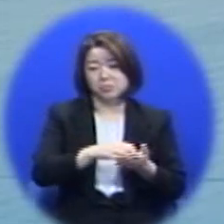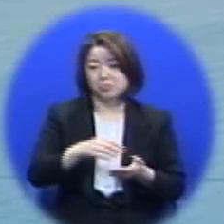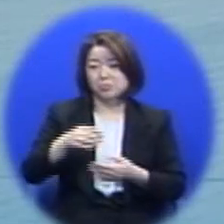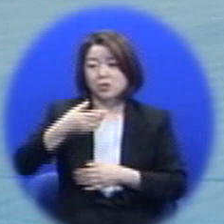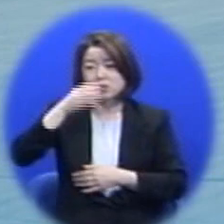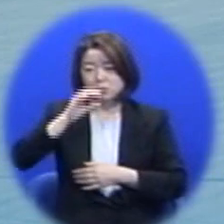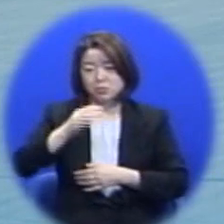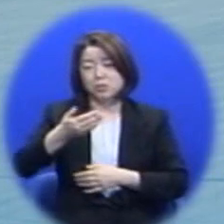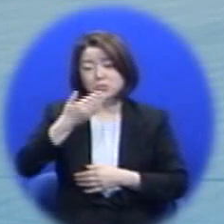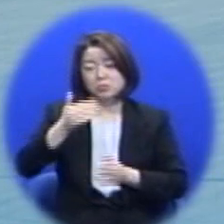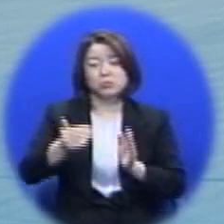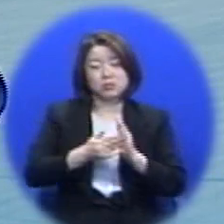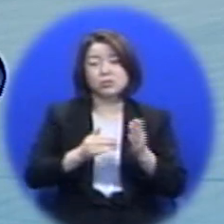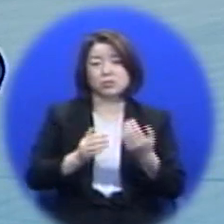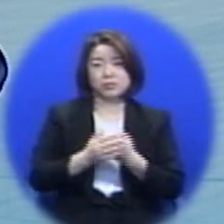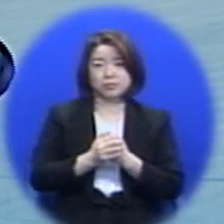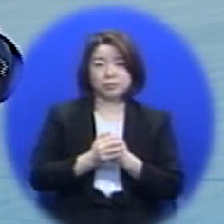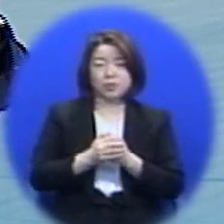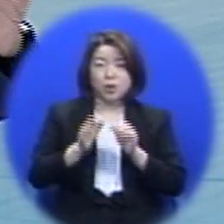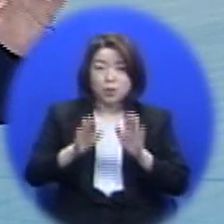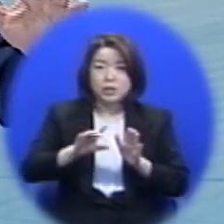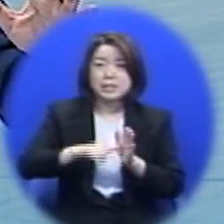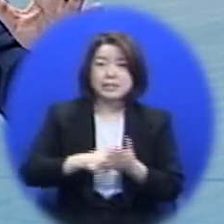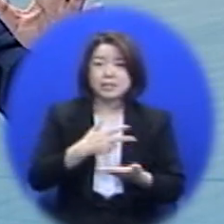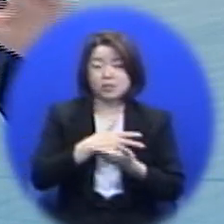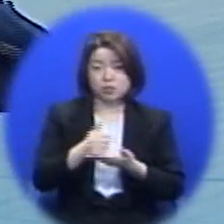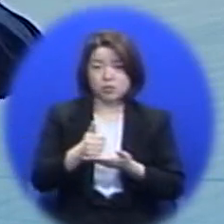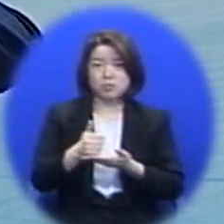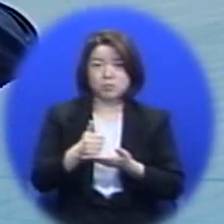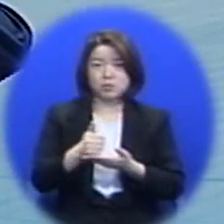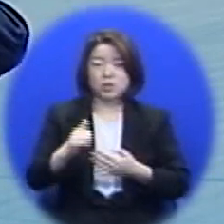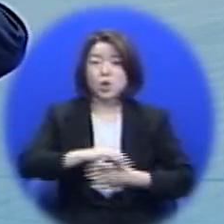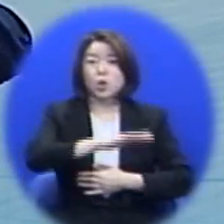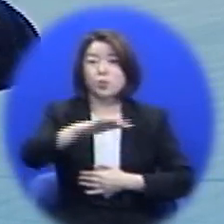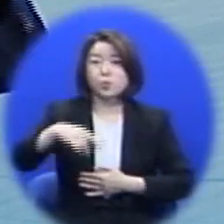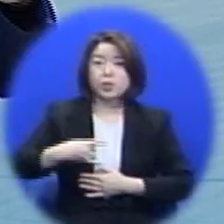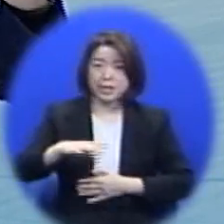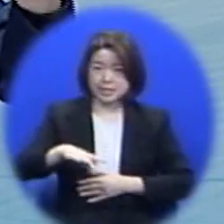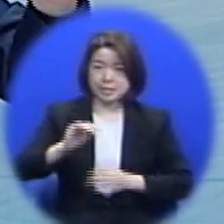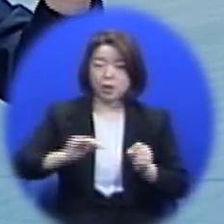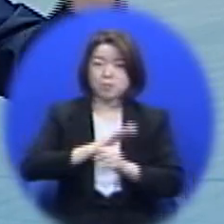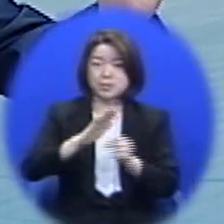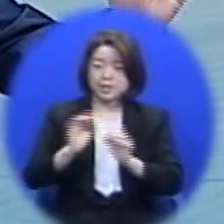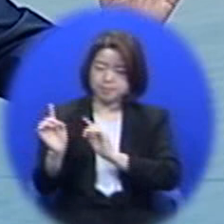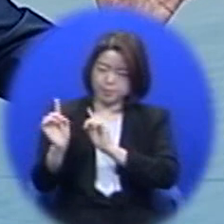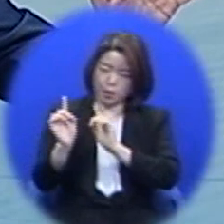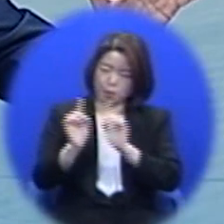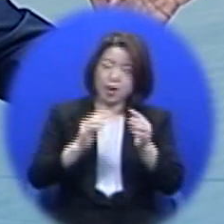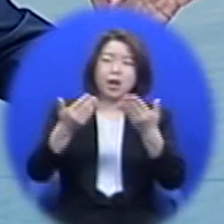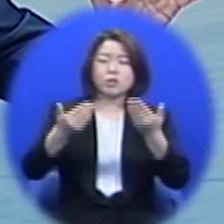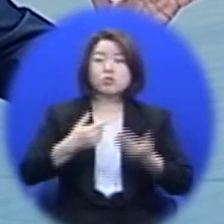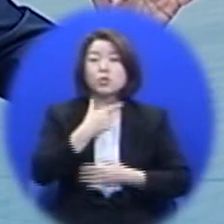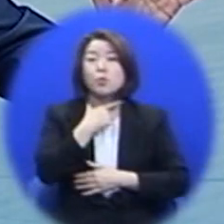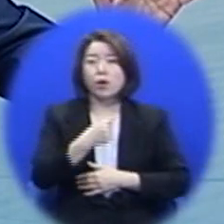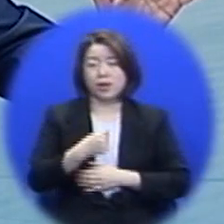것입니다. 오늘 이 시간 주님은 우리에게 처음 사랑을 회복하게 해주시기를